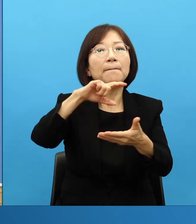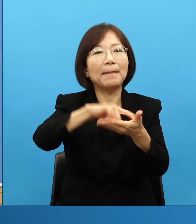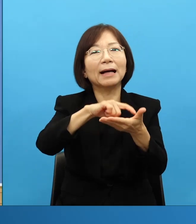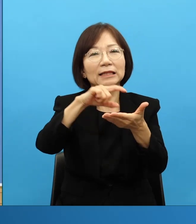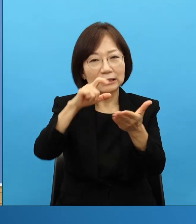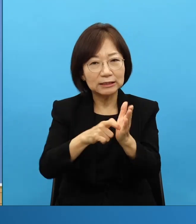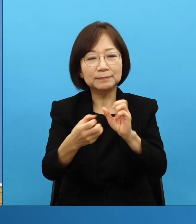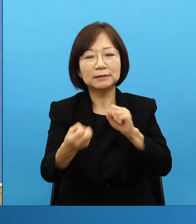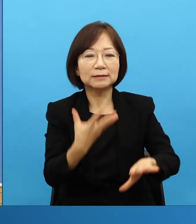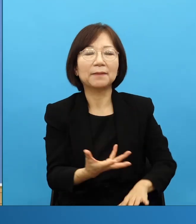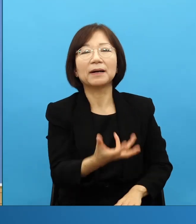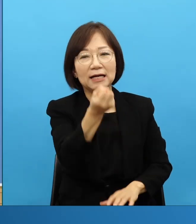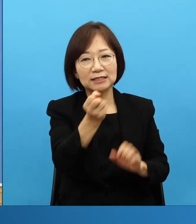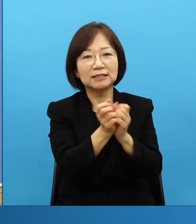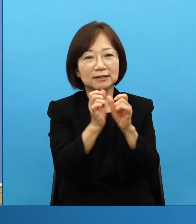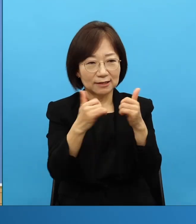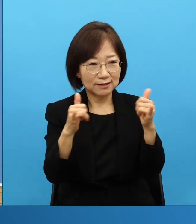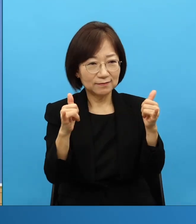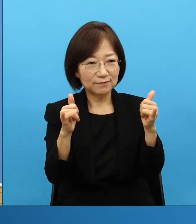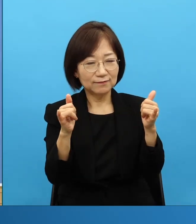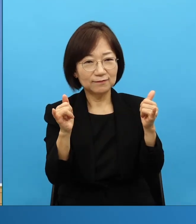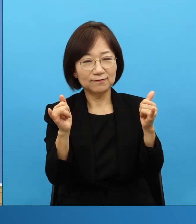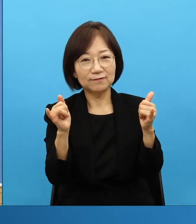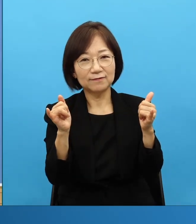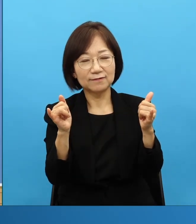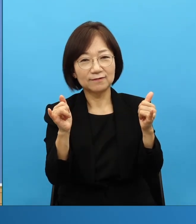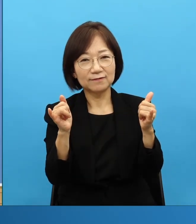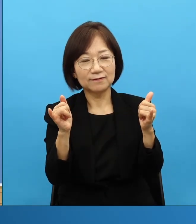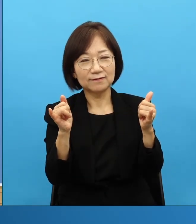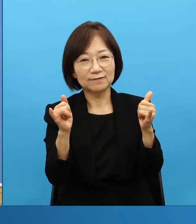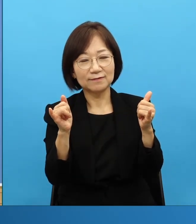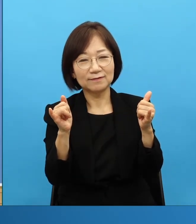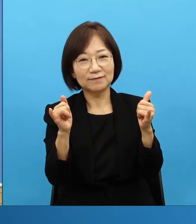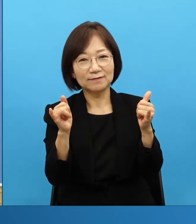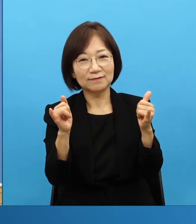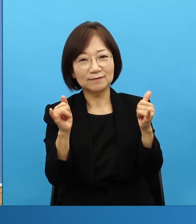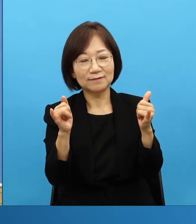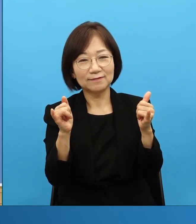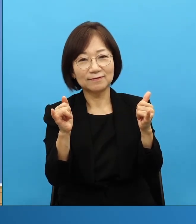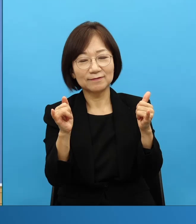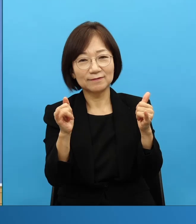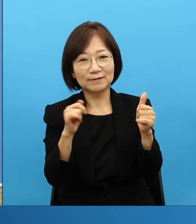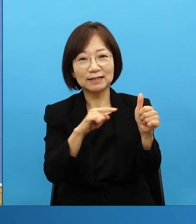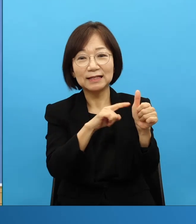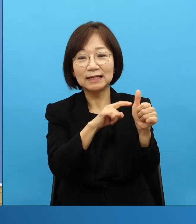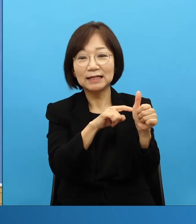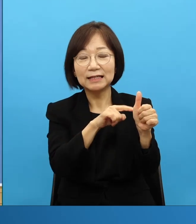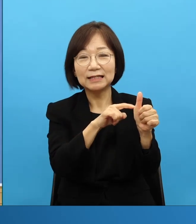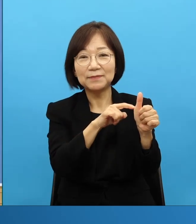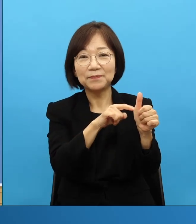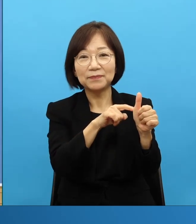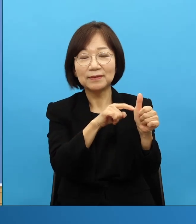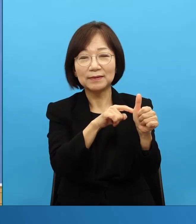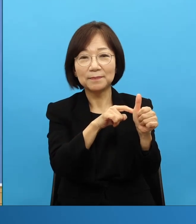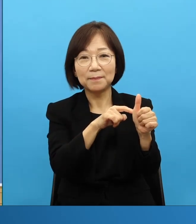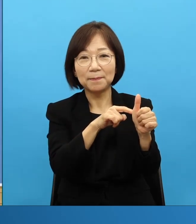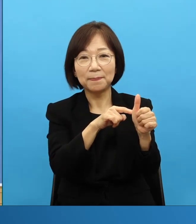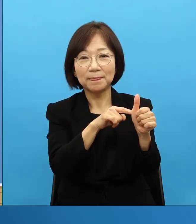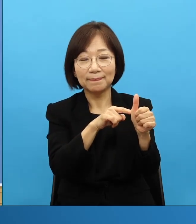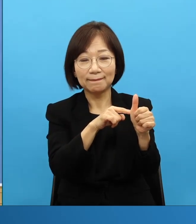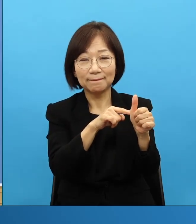could come to his house and they could do their ministry and rest there. 이 사람이 누굽니까? Who was that? 피장 시몬, 피장이란